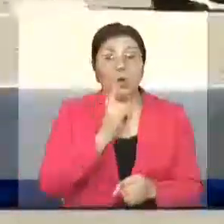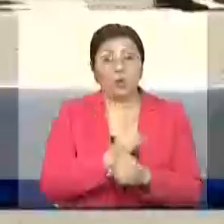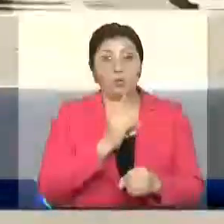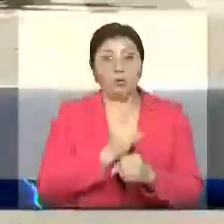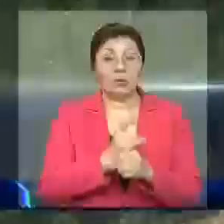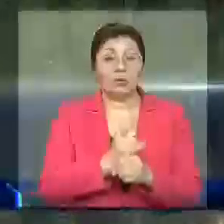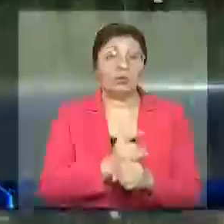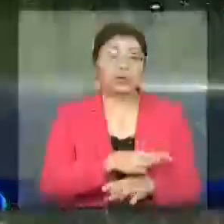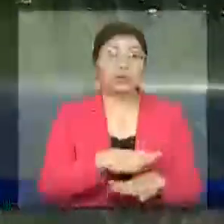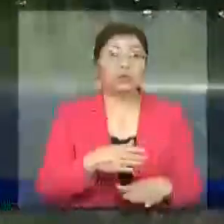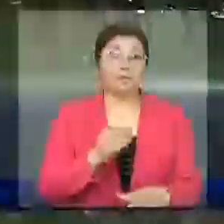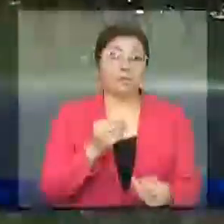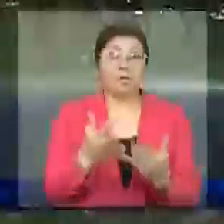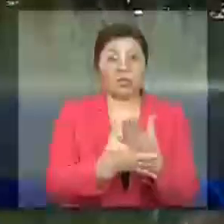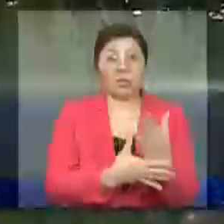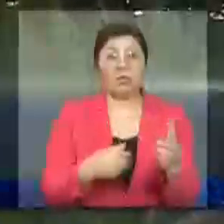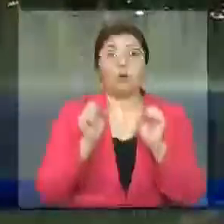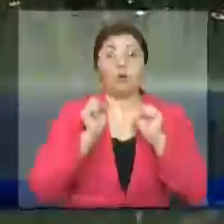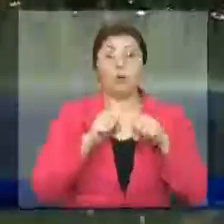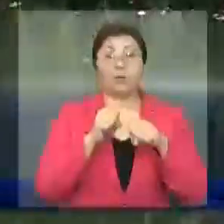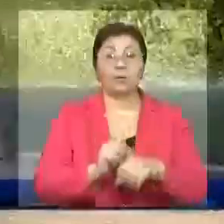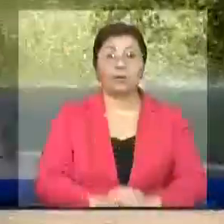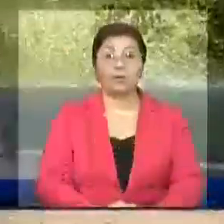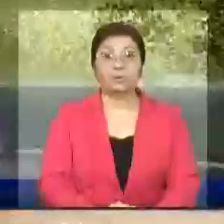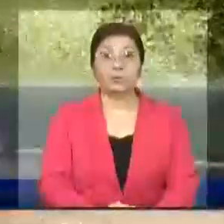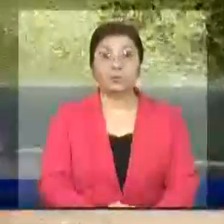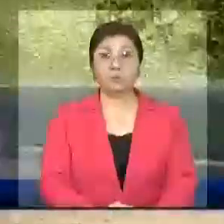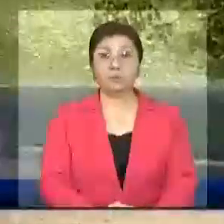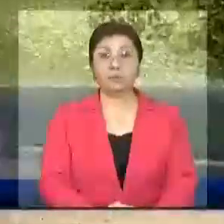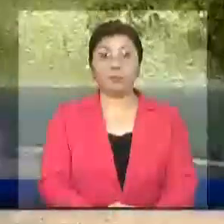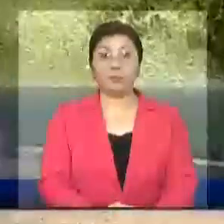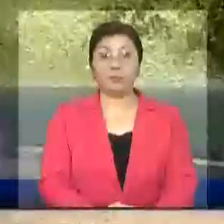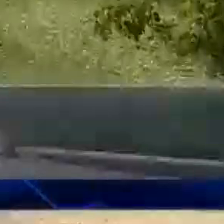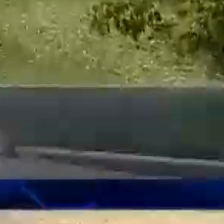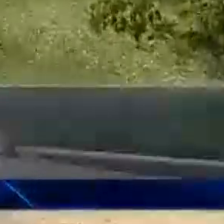қаражатыңызды қашықтан ұрлай алады. Нұрбол Жауынбаев, Азамат Сауханов, Ақтөбе телеарнасы.